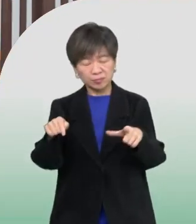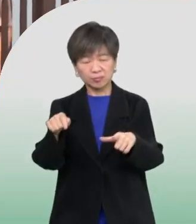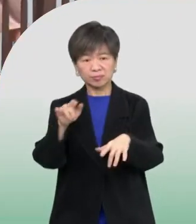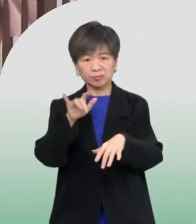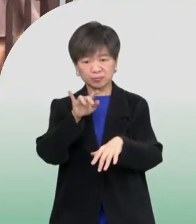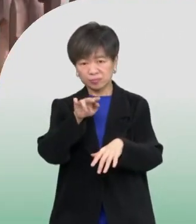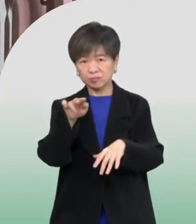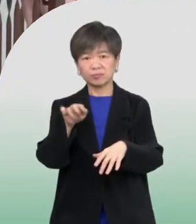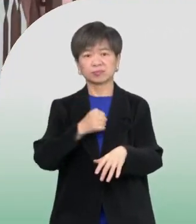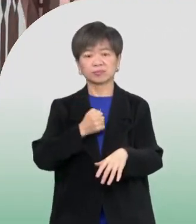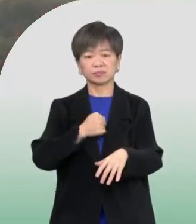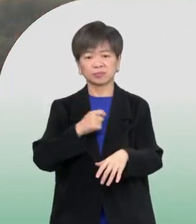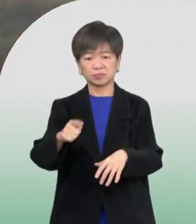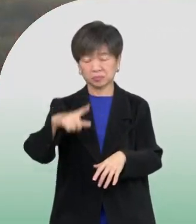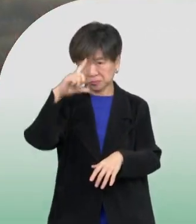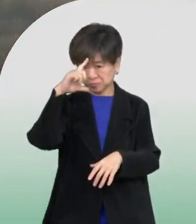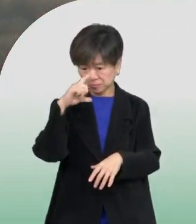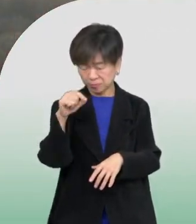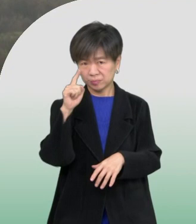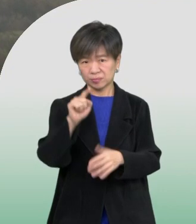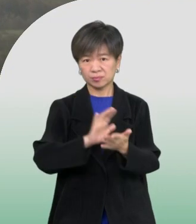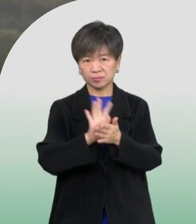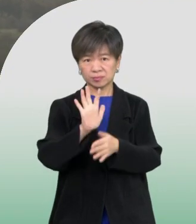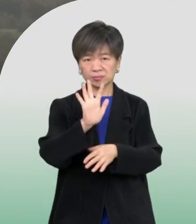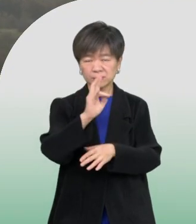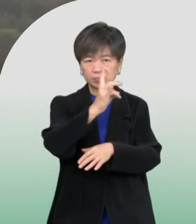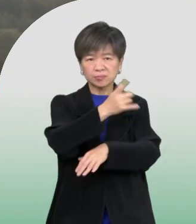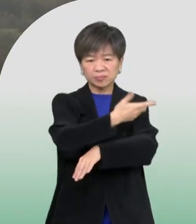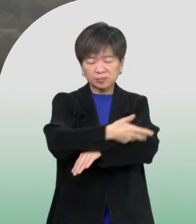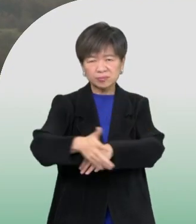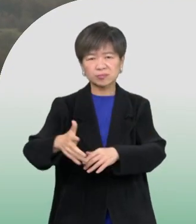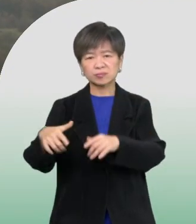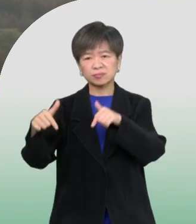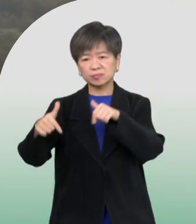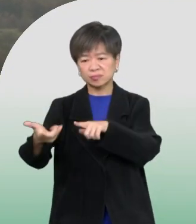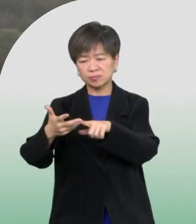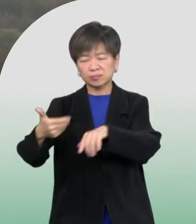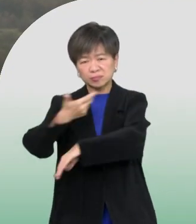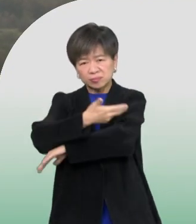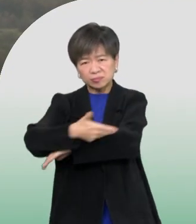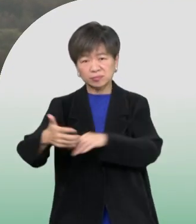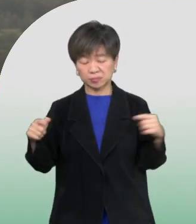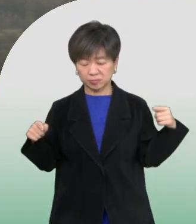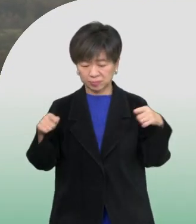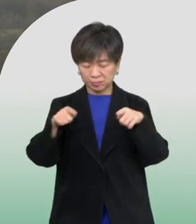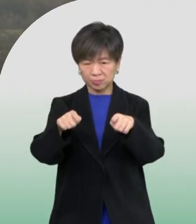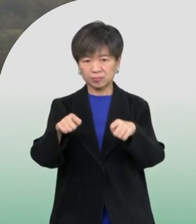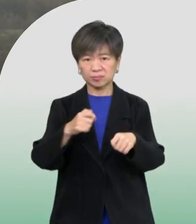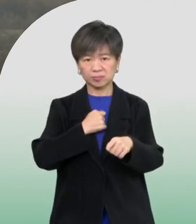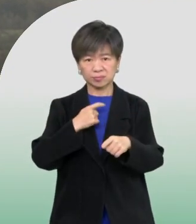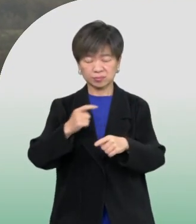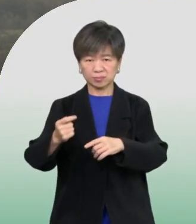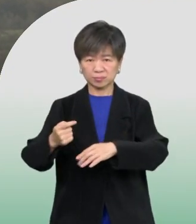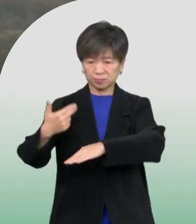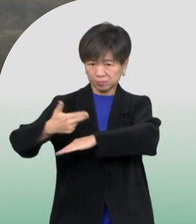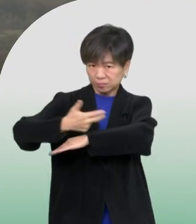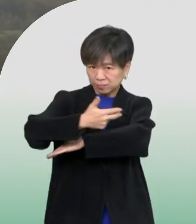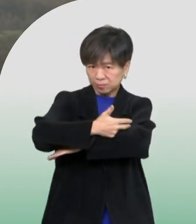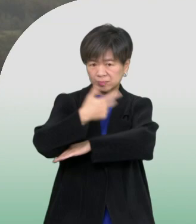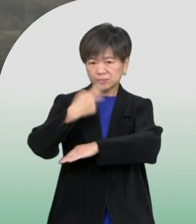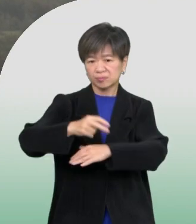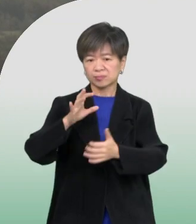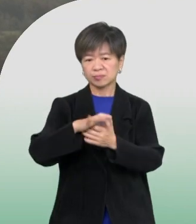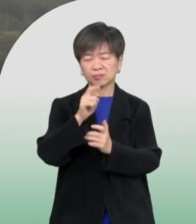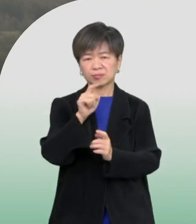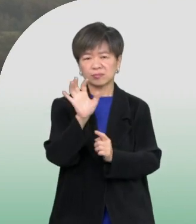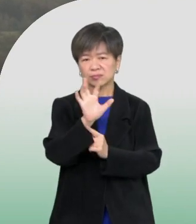对后芒果看下去，做得看到后龙海同西湖海的出海口，认识海鲜的风采，未看到离岸同岸